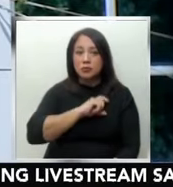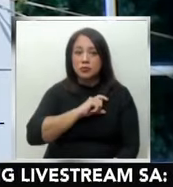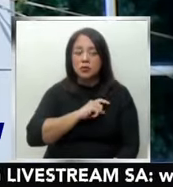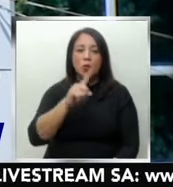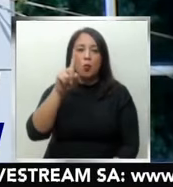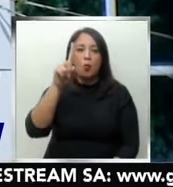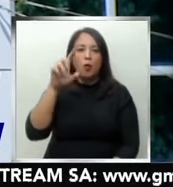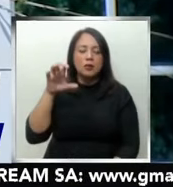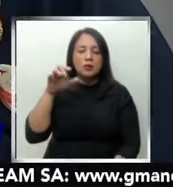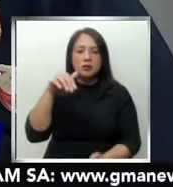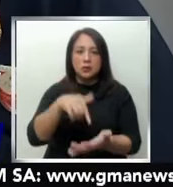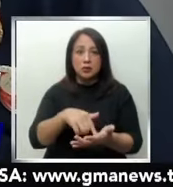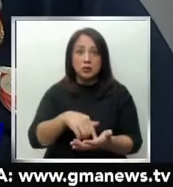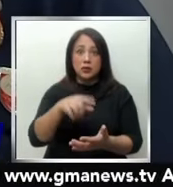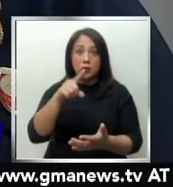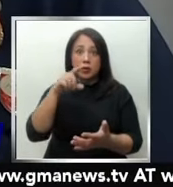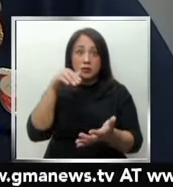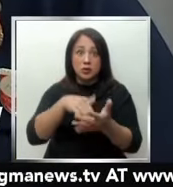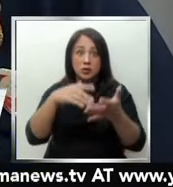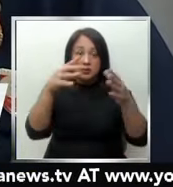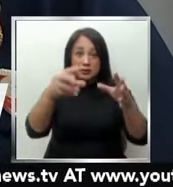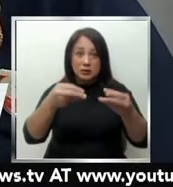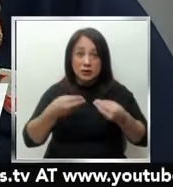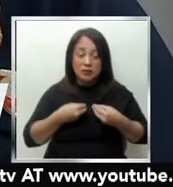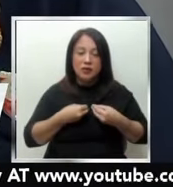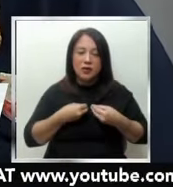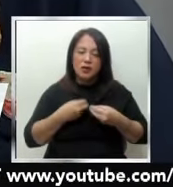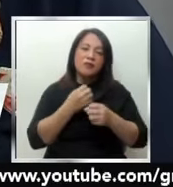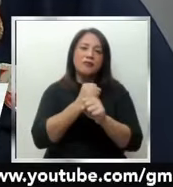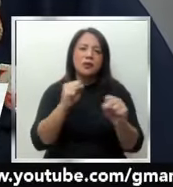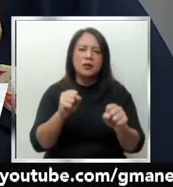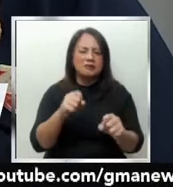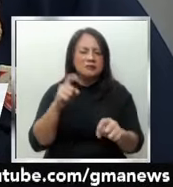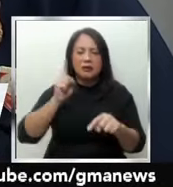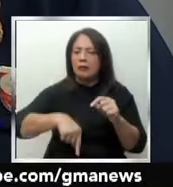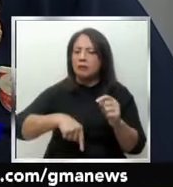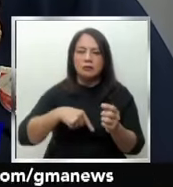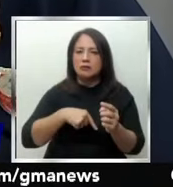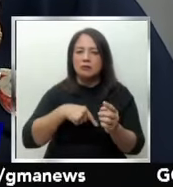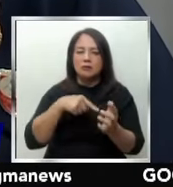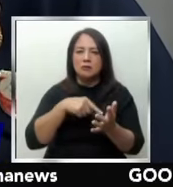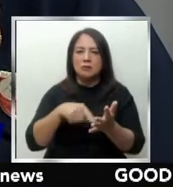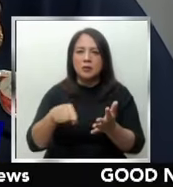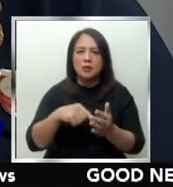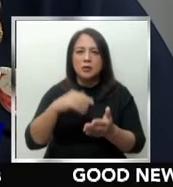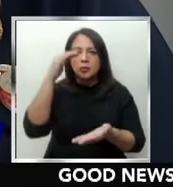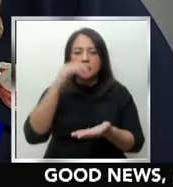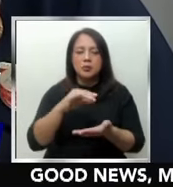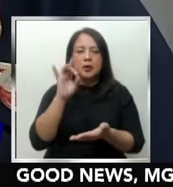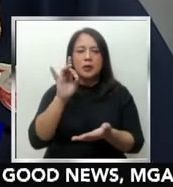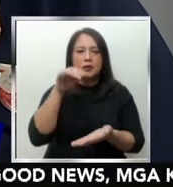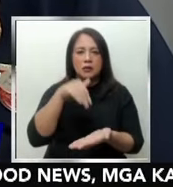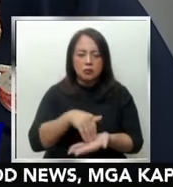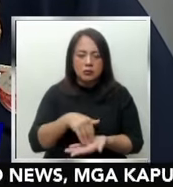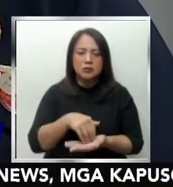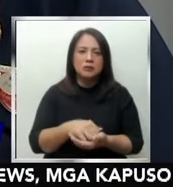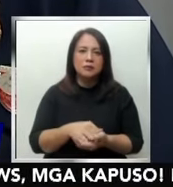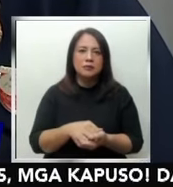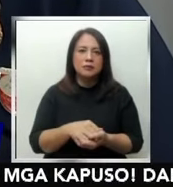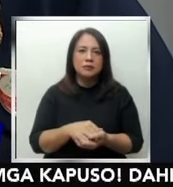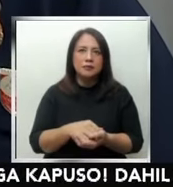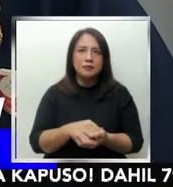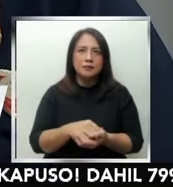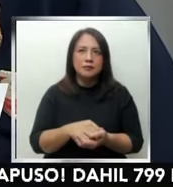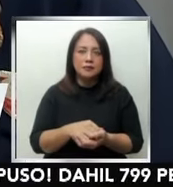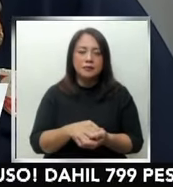labas daw yung dalawang bata hindi makaya nung nanay ang ganong kalaking halaga binaba nila sa 80,000 at